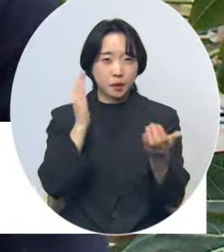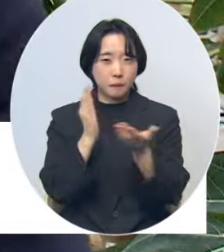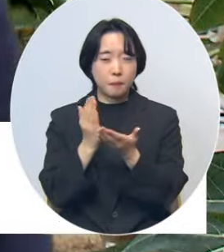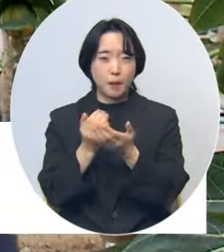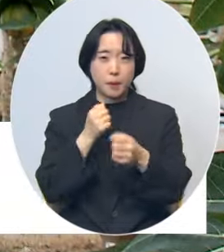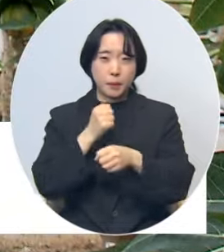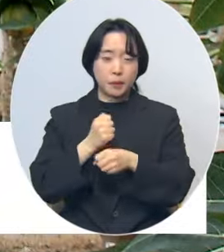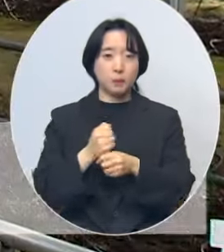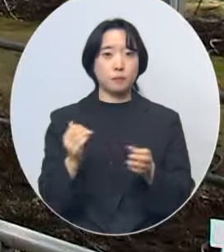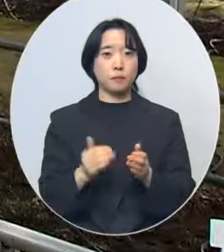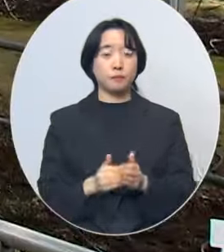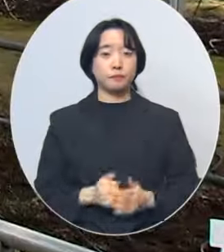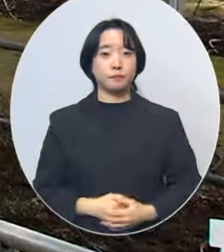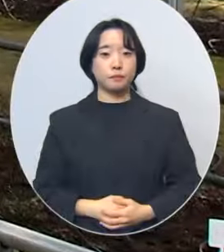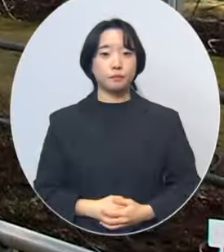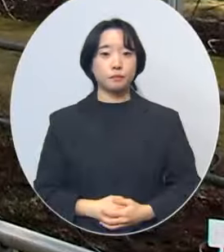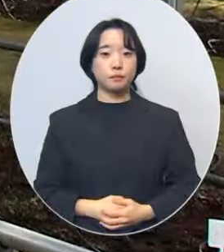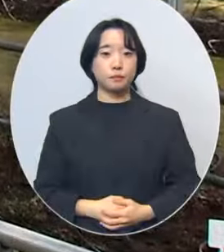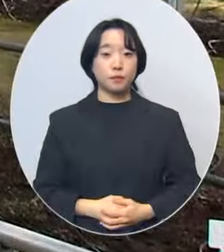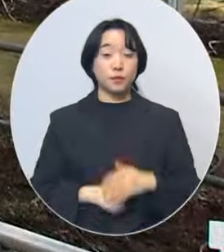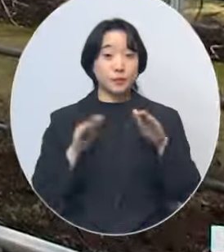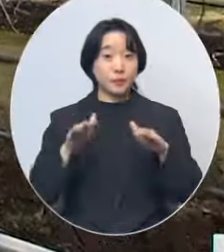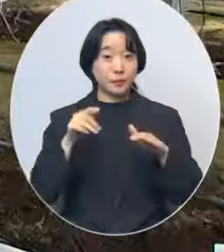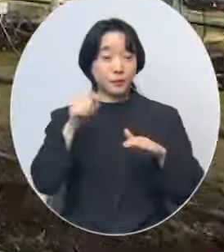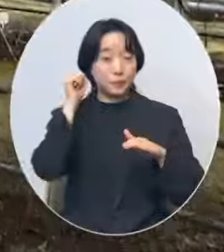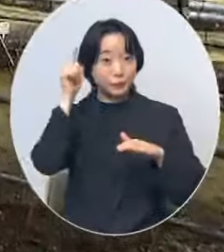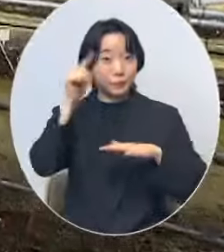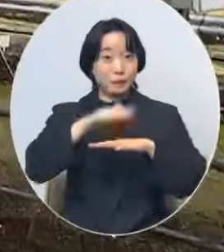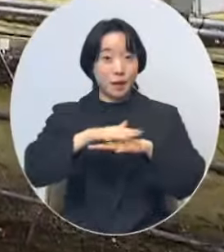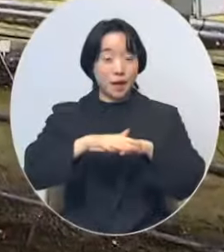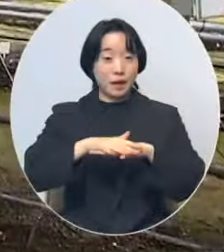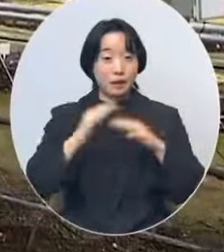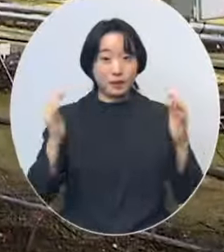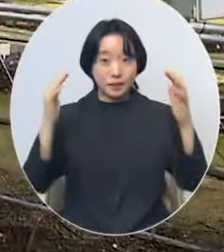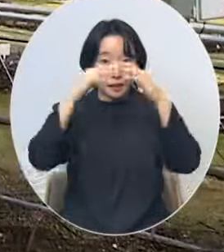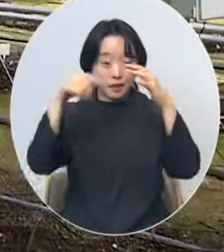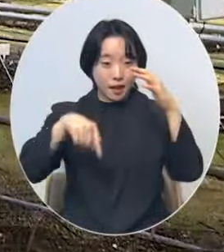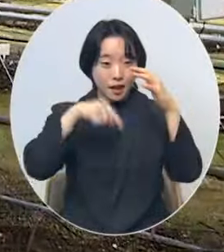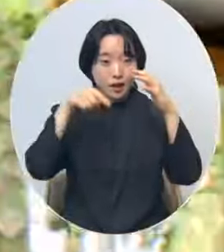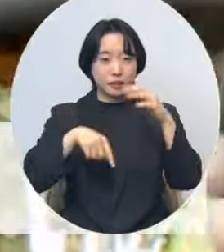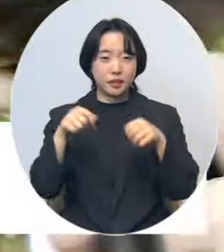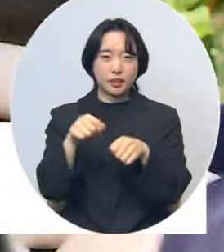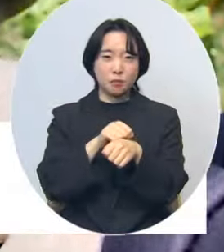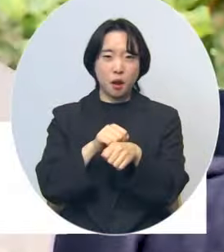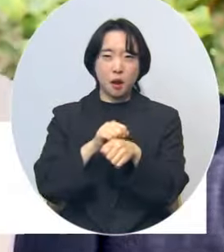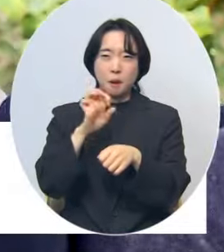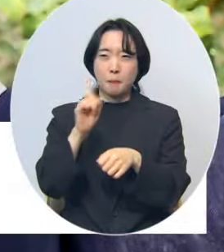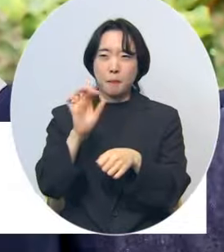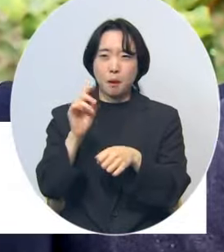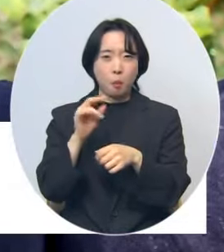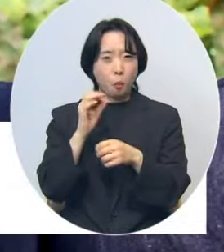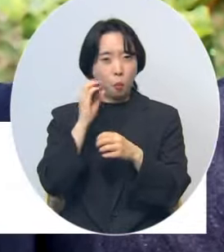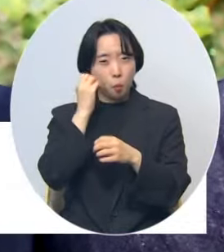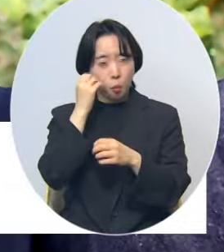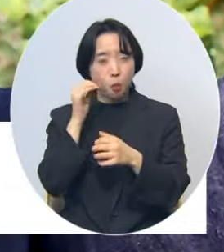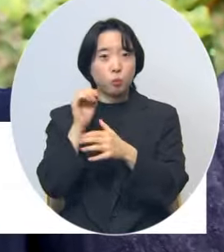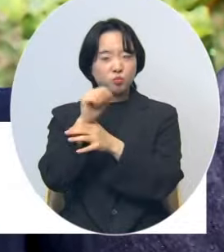구현해야 되기 때문에 현재 스마트팜에서는이 같은 수익성 높은 특수작물 재배가 줄을 이루고